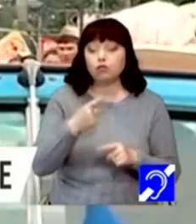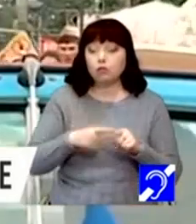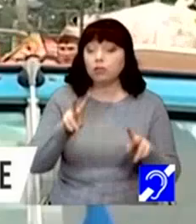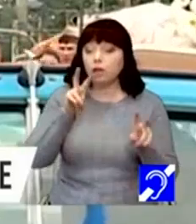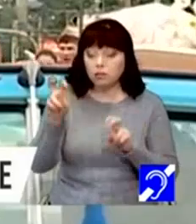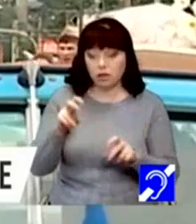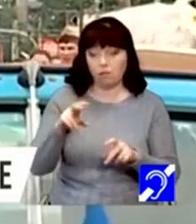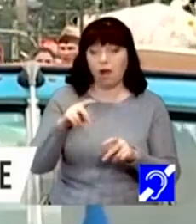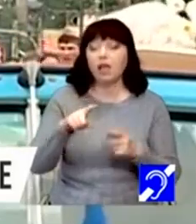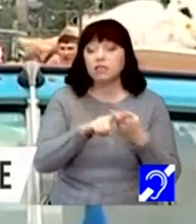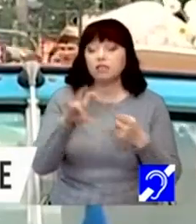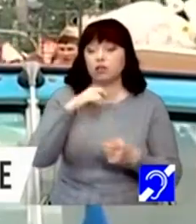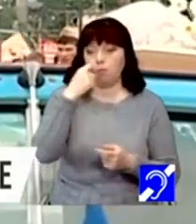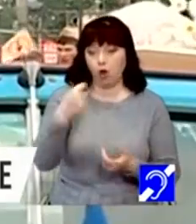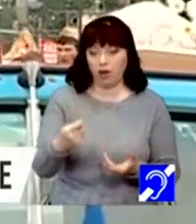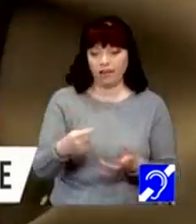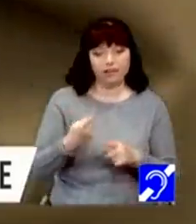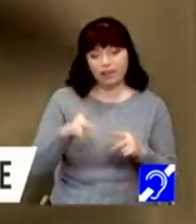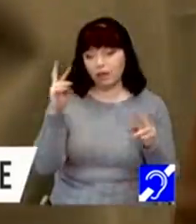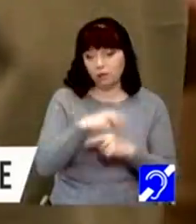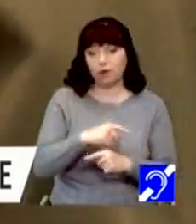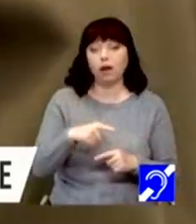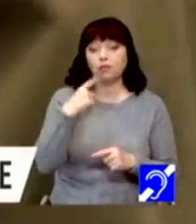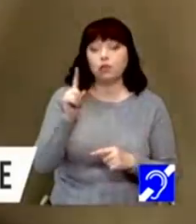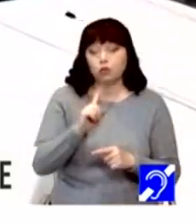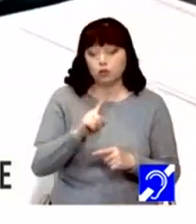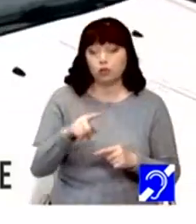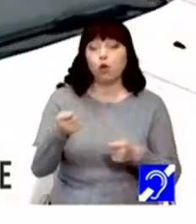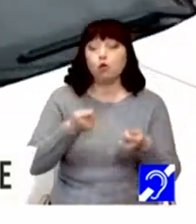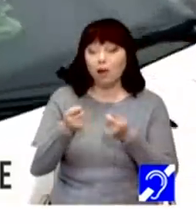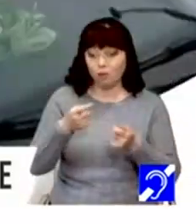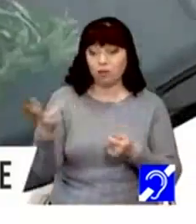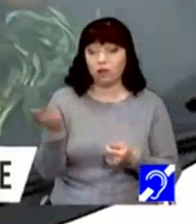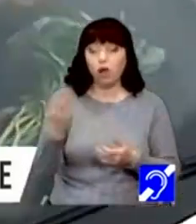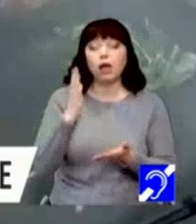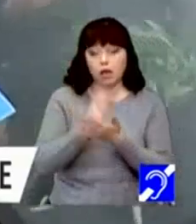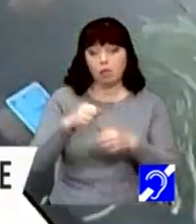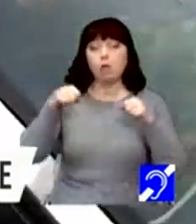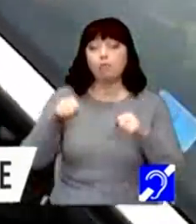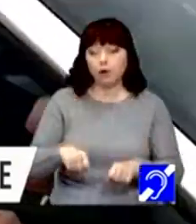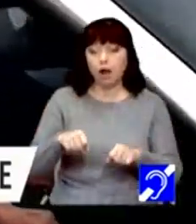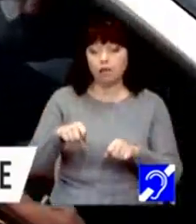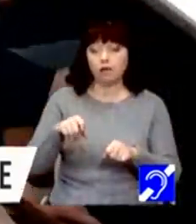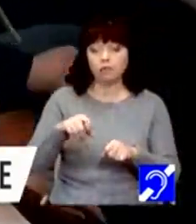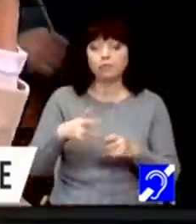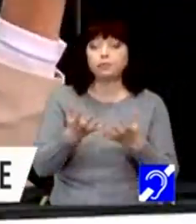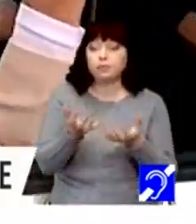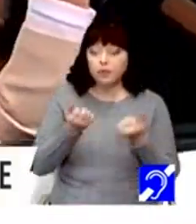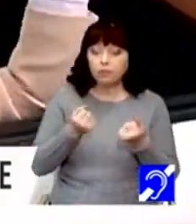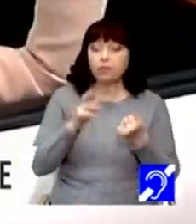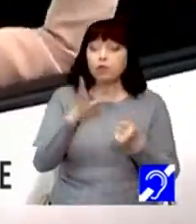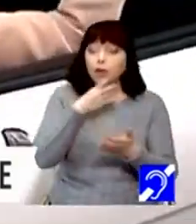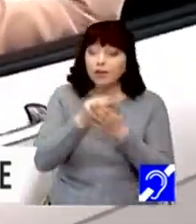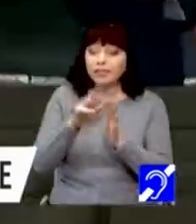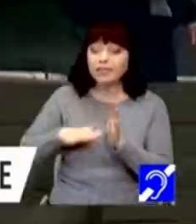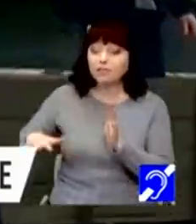este politizat text țin drept constituțional spun că autoritățile din regiune au dreptul să adopte doar legi care vizează competențe teritoriale